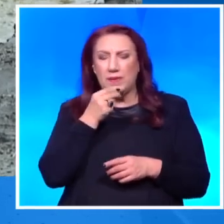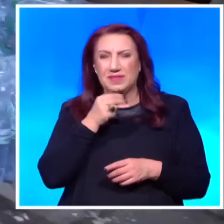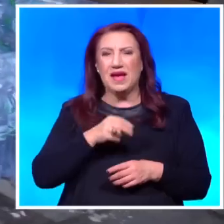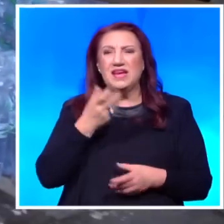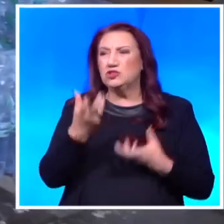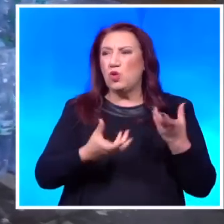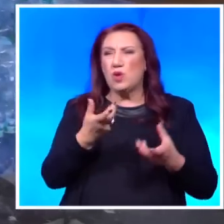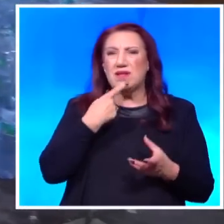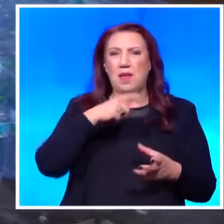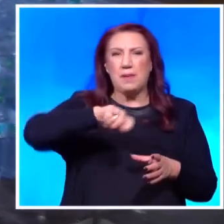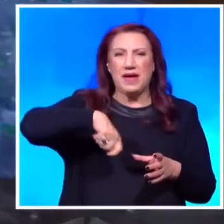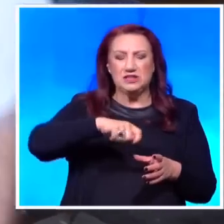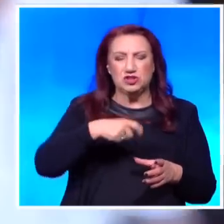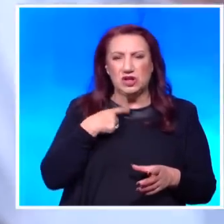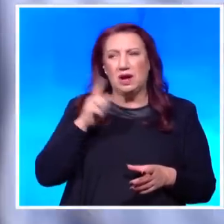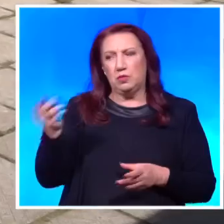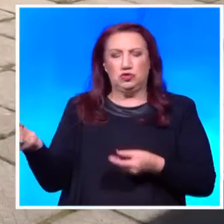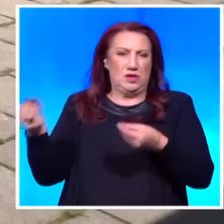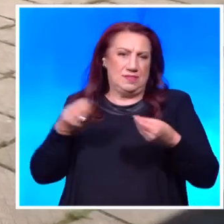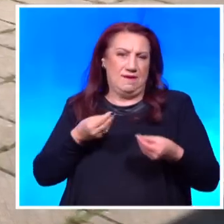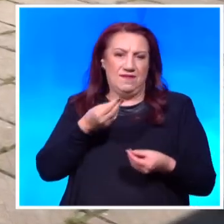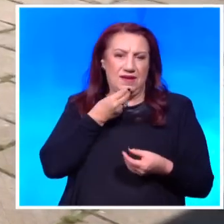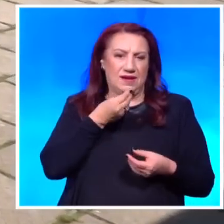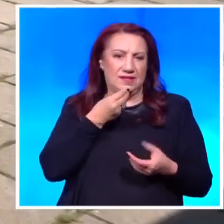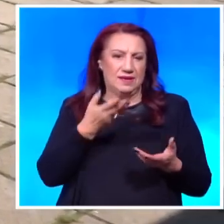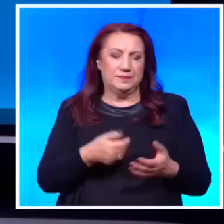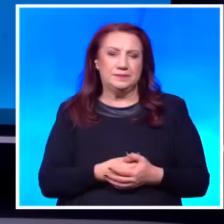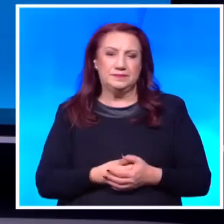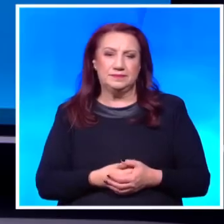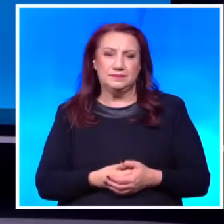селища раздават вода за пиене от държавния резерв.